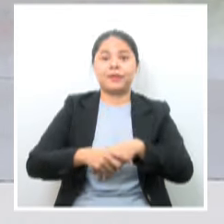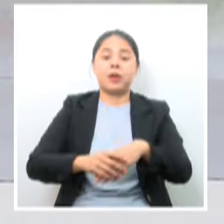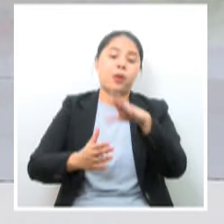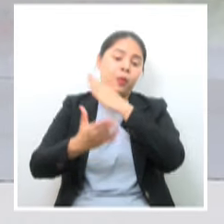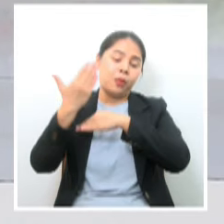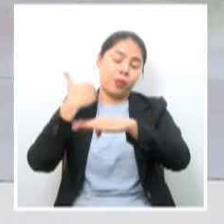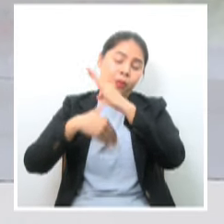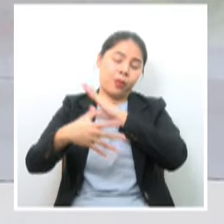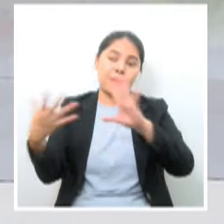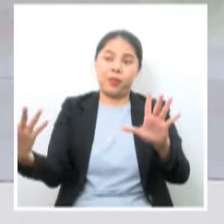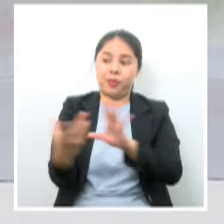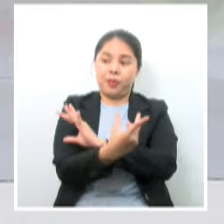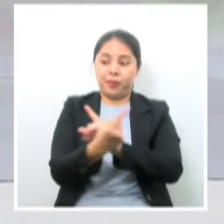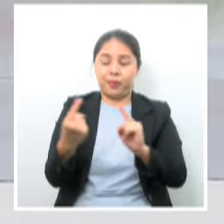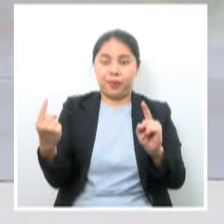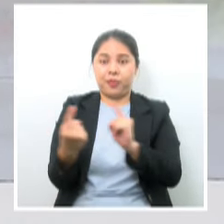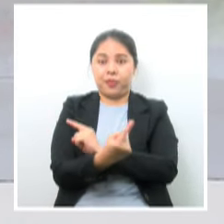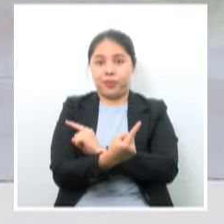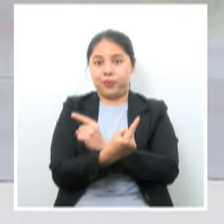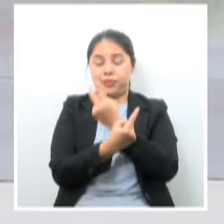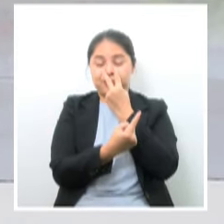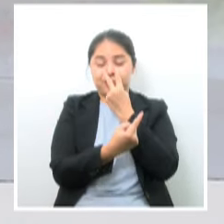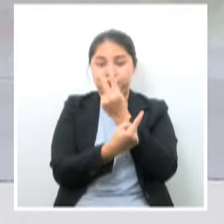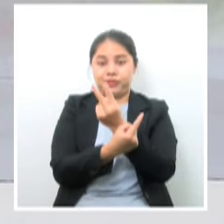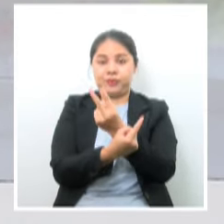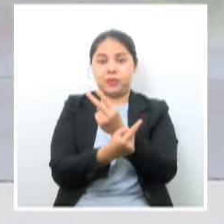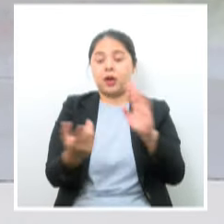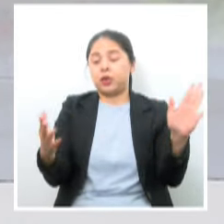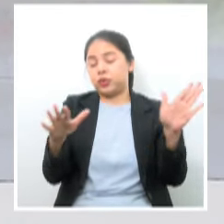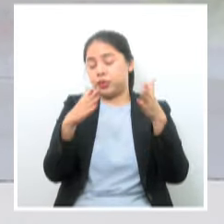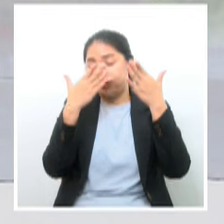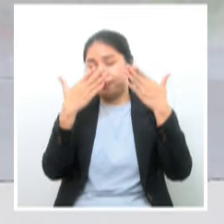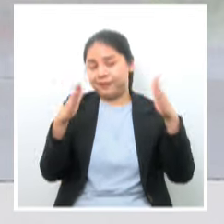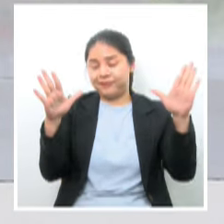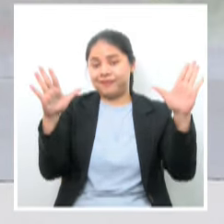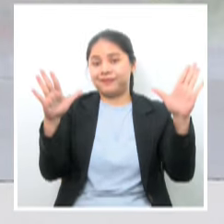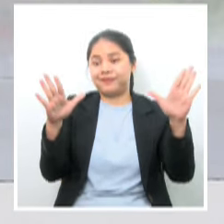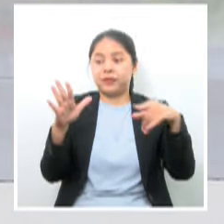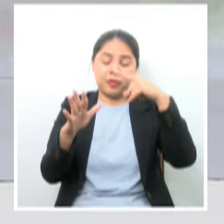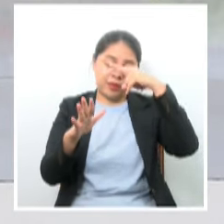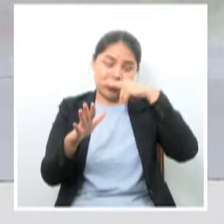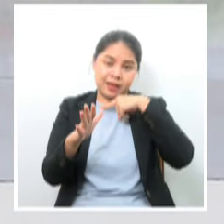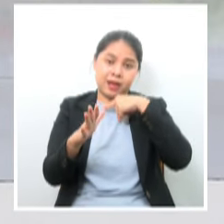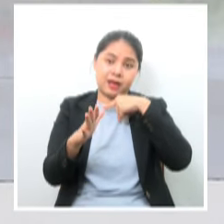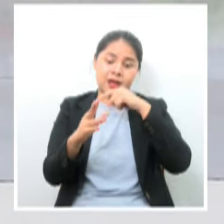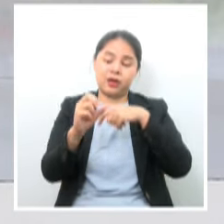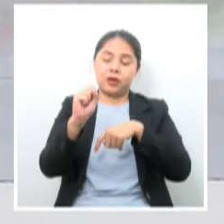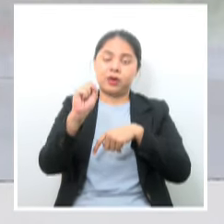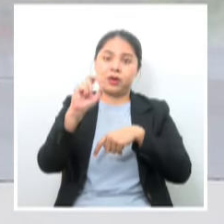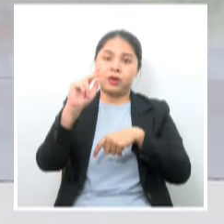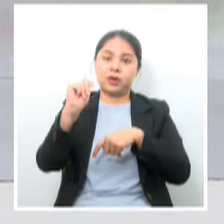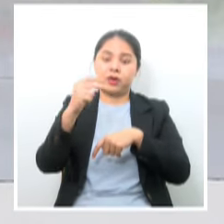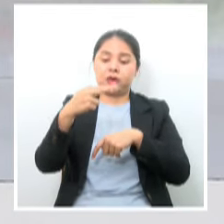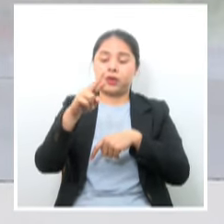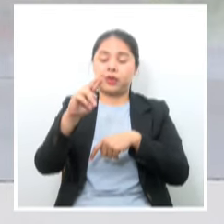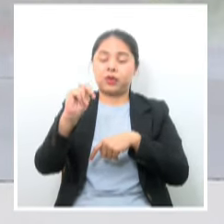ศิลปะวัฒนธรรมประเพณีไทยทรงดำทั้งดนตรีนาฏศิลป์ ถิ่นไทยทรงดำทั้งหมดนี้จะมีปราชญ์ชาวบ้